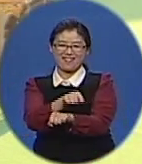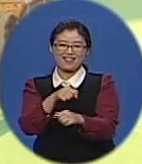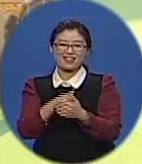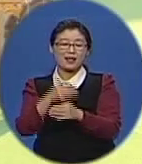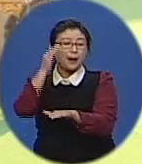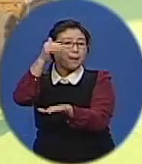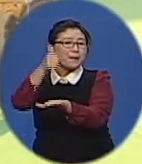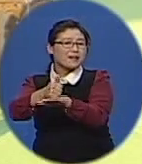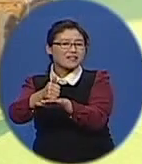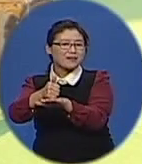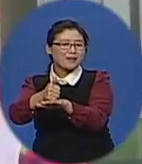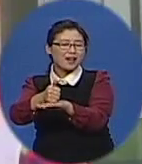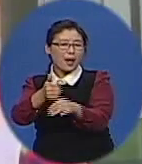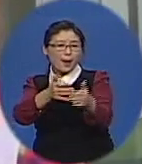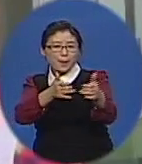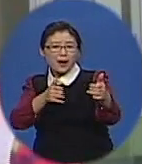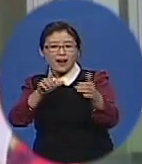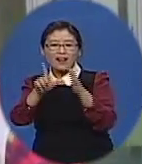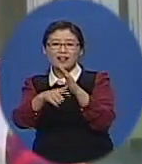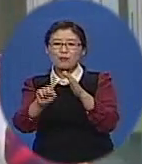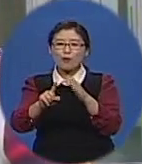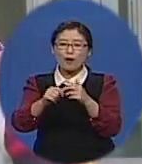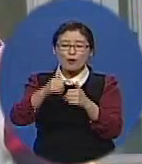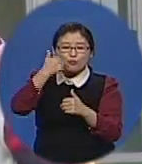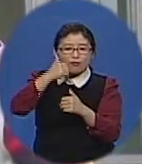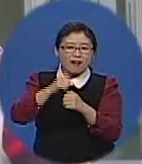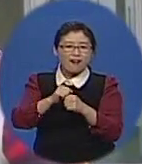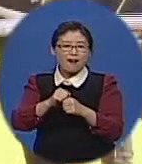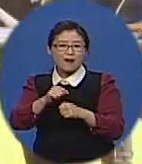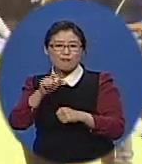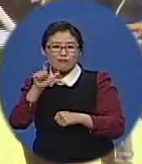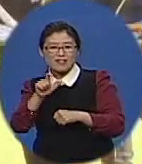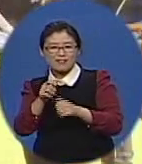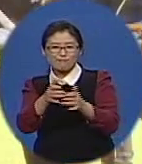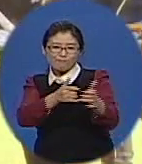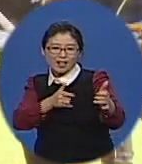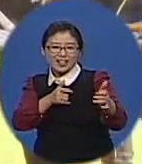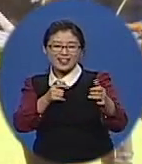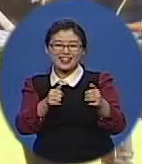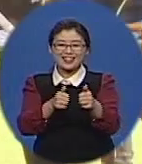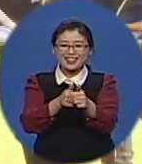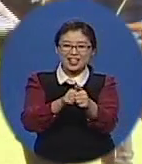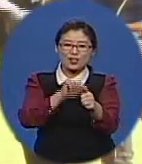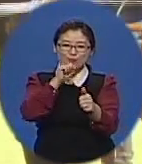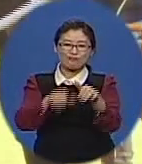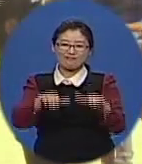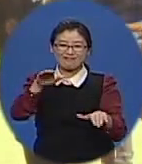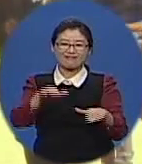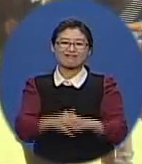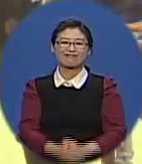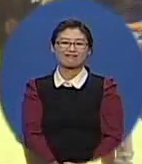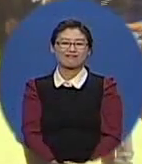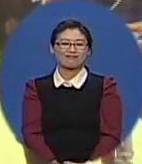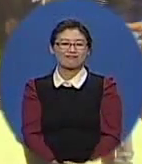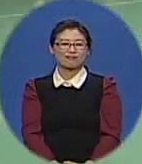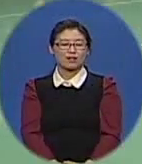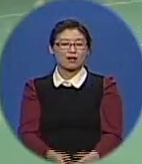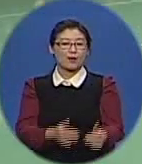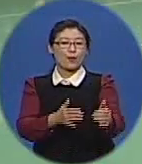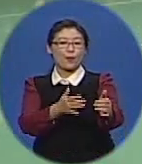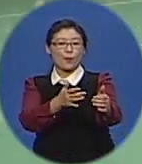쏘는 게임에서는 누가 가감하게 쏘냐, 그 문제입니다. 네, 좋습니다. 그러면 우리 쏘기